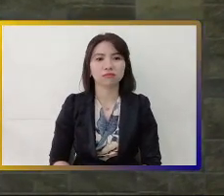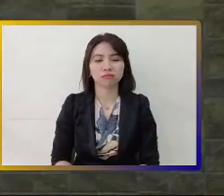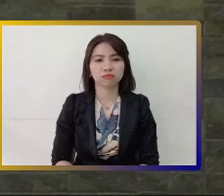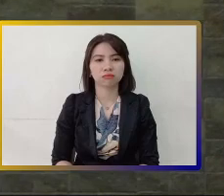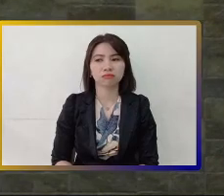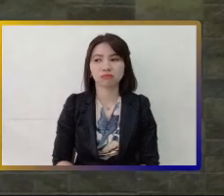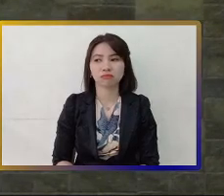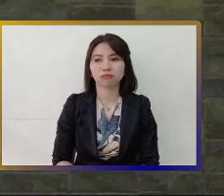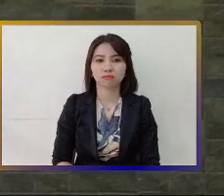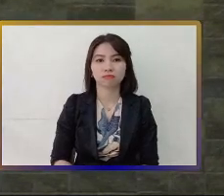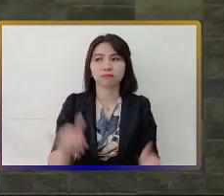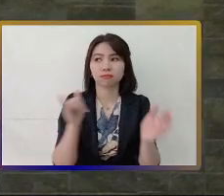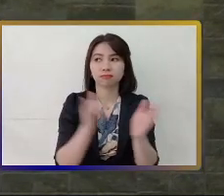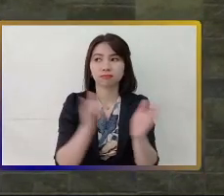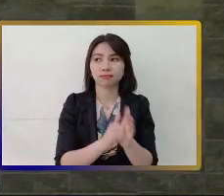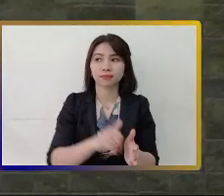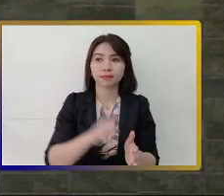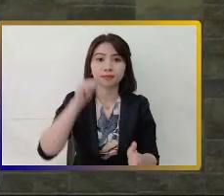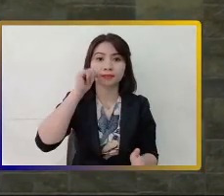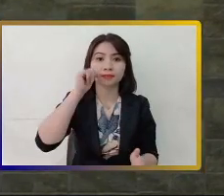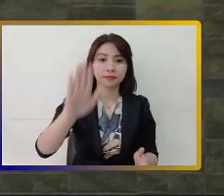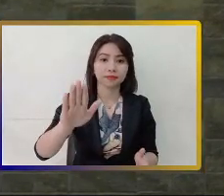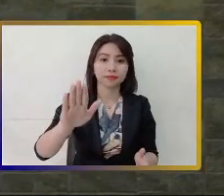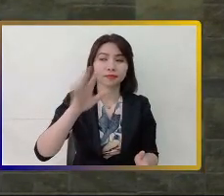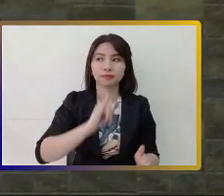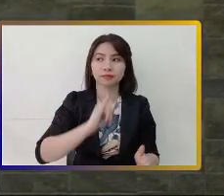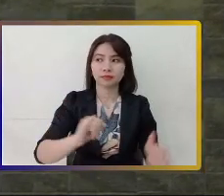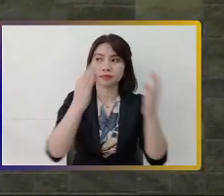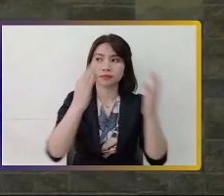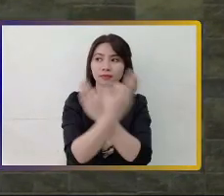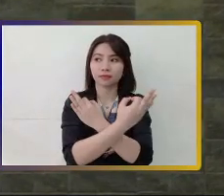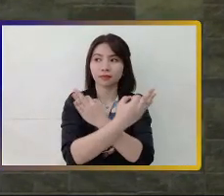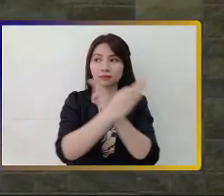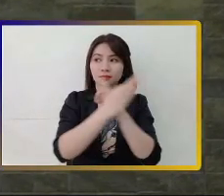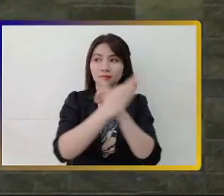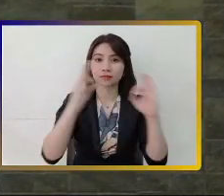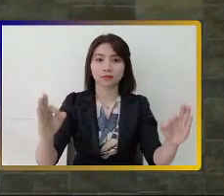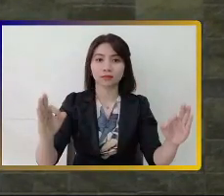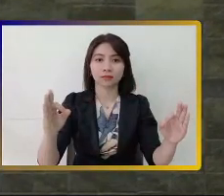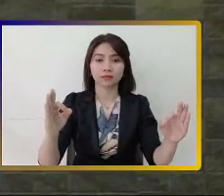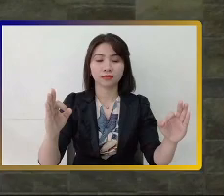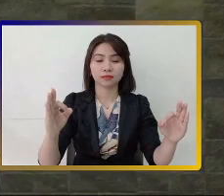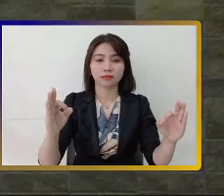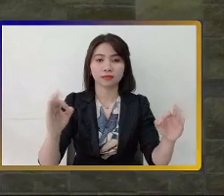She is delivered but not recovered.